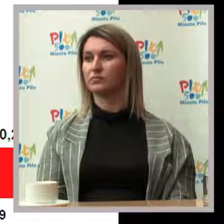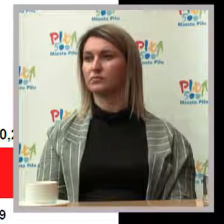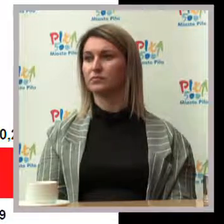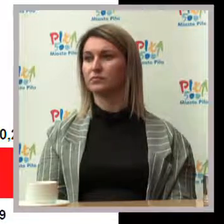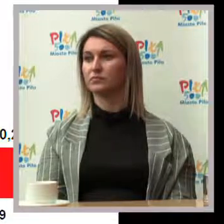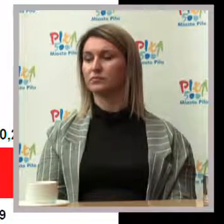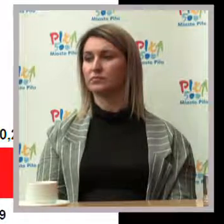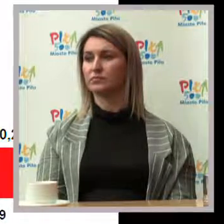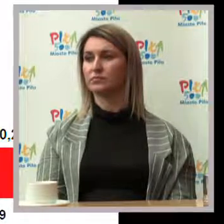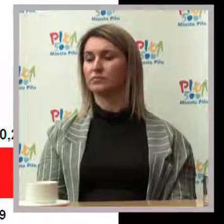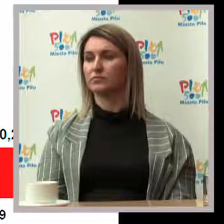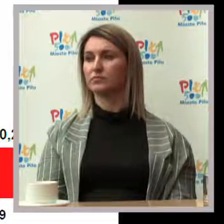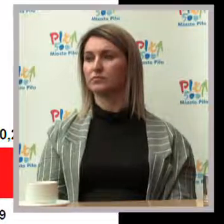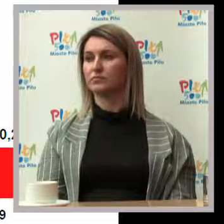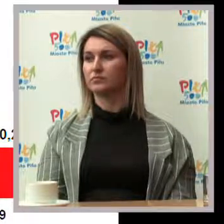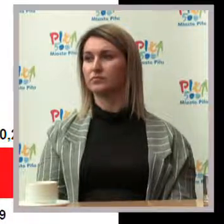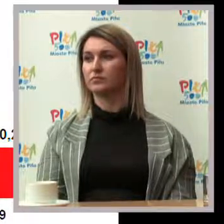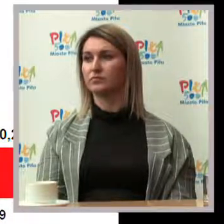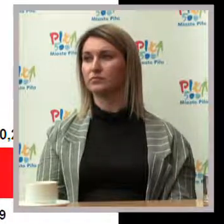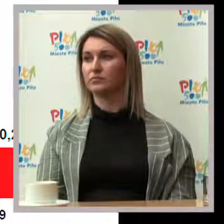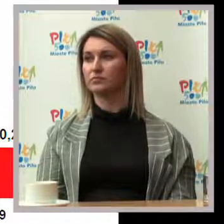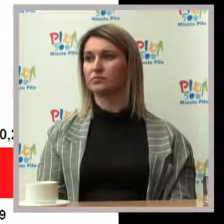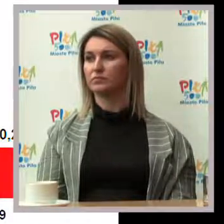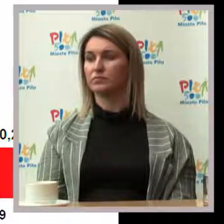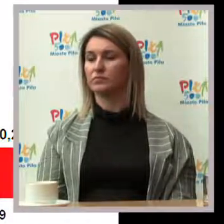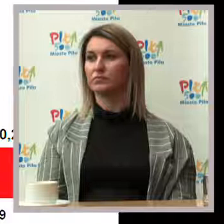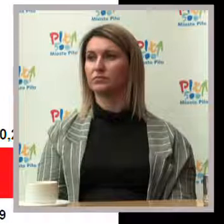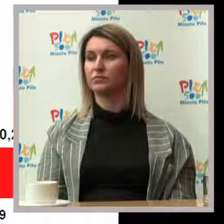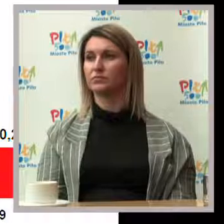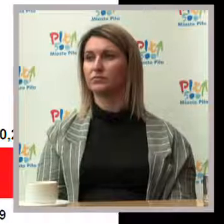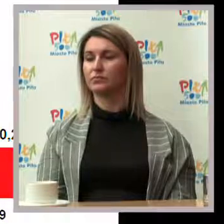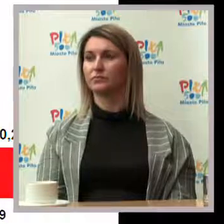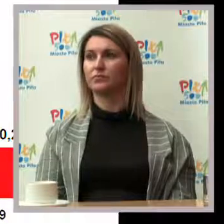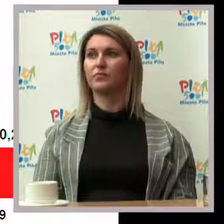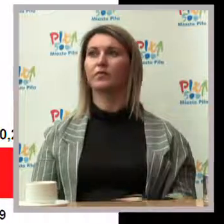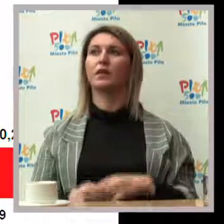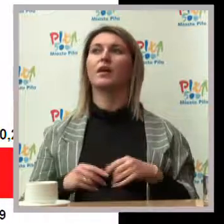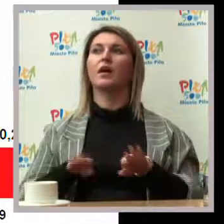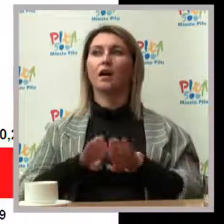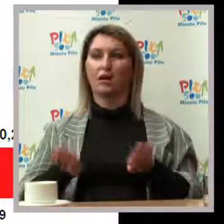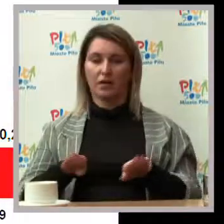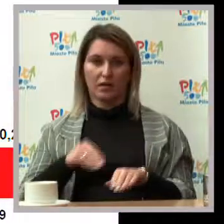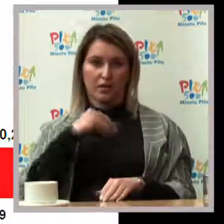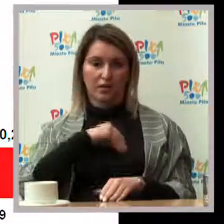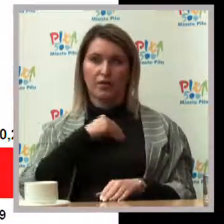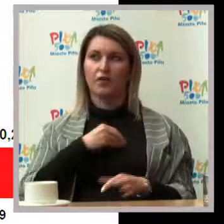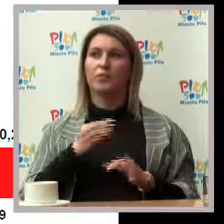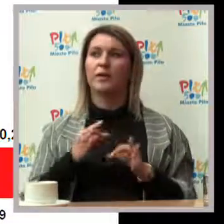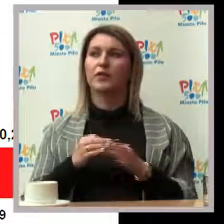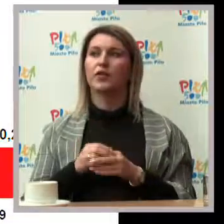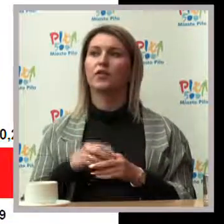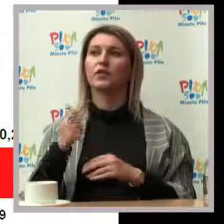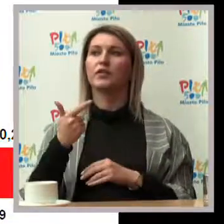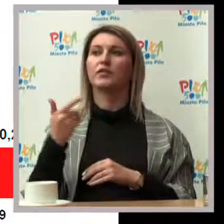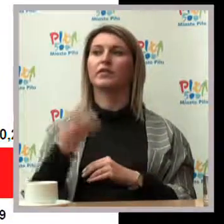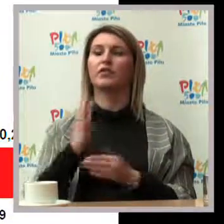dochodów pozyskiwanych przez PIŁE. I proszę Państwa, dochody majątkowe w 2014 roku było to